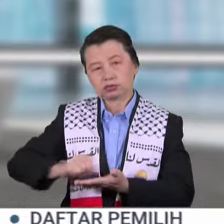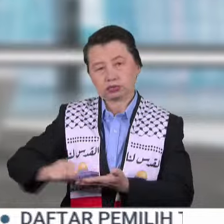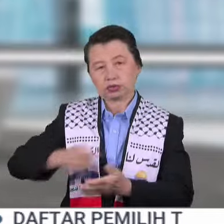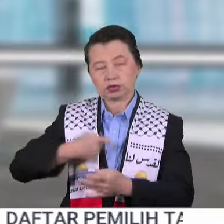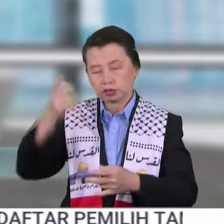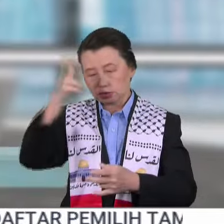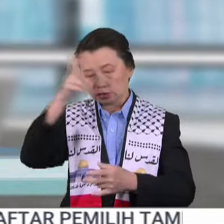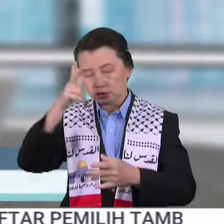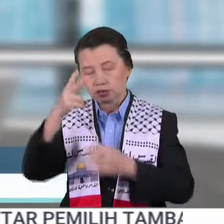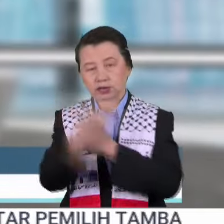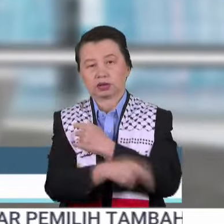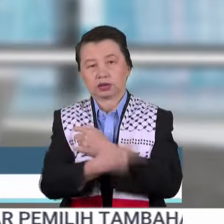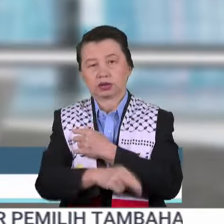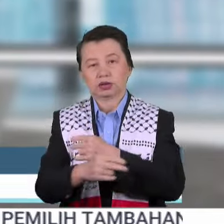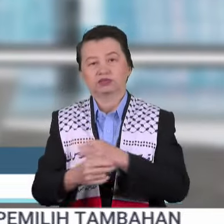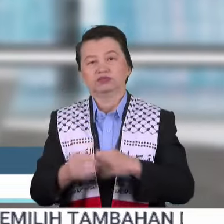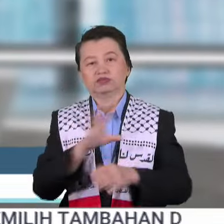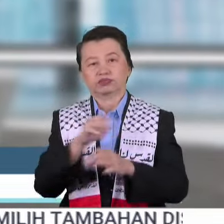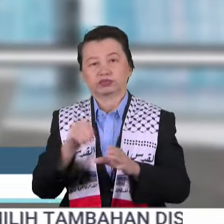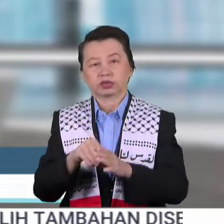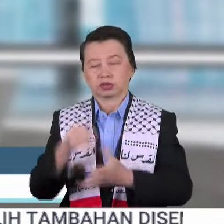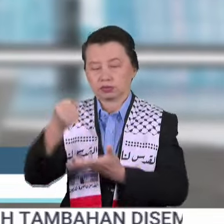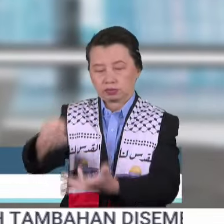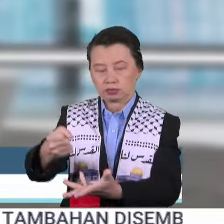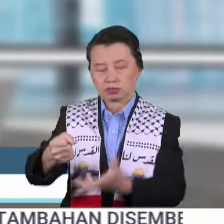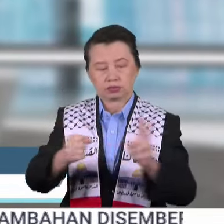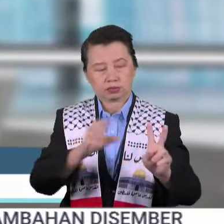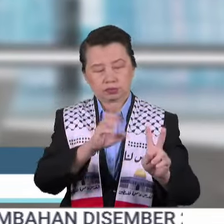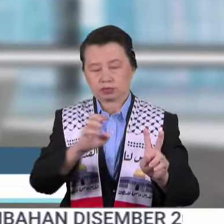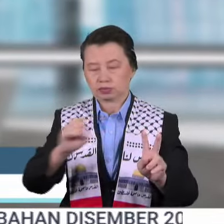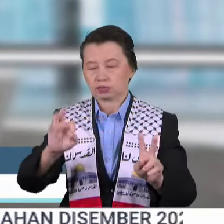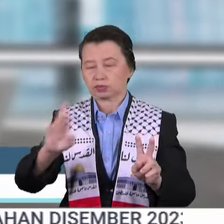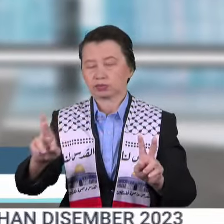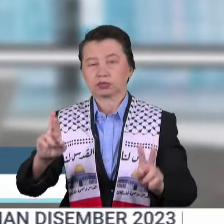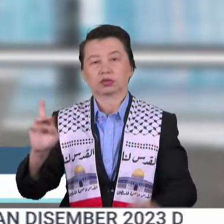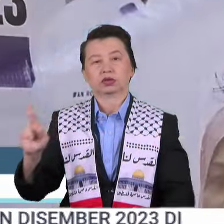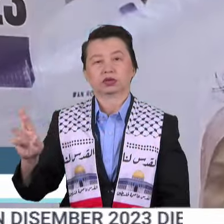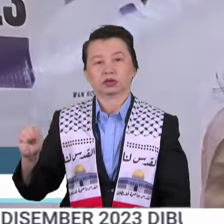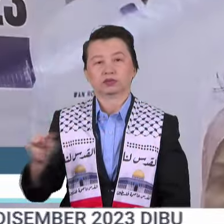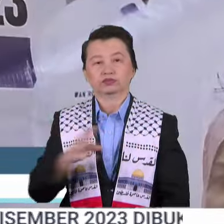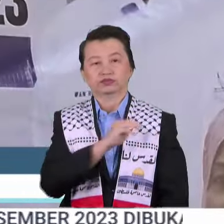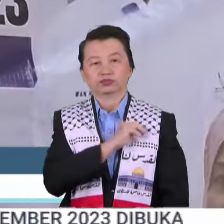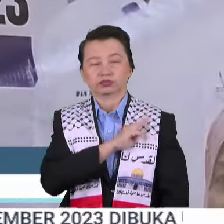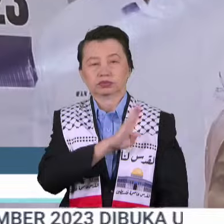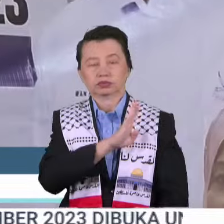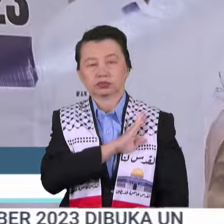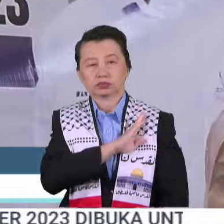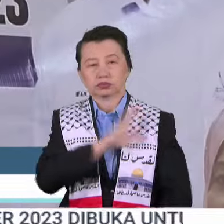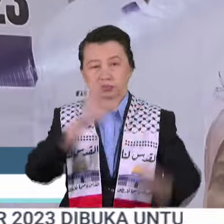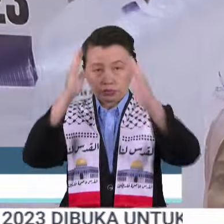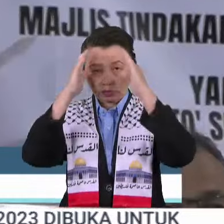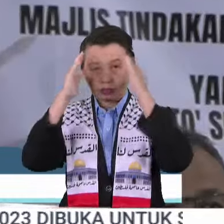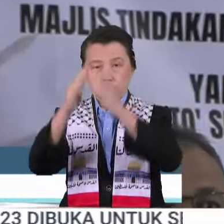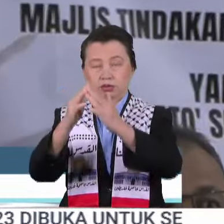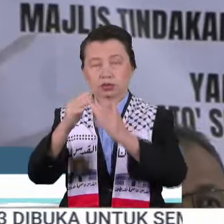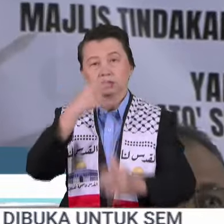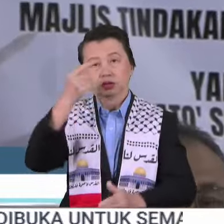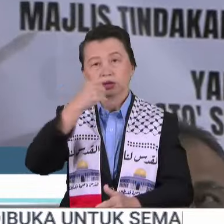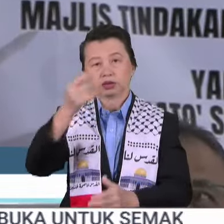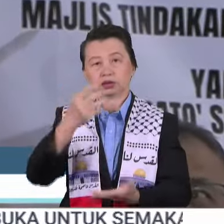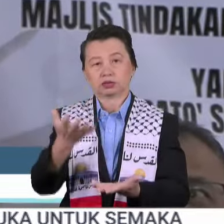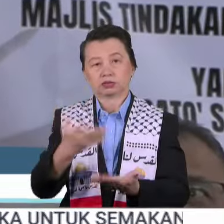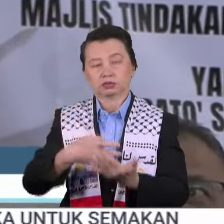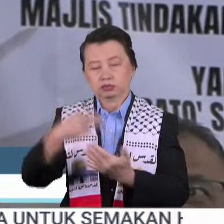negeri. Inisiatif julung kali itu melibatkan peruntukan lebih RM200,000. Menteri Besar Datuk Seri Wan Rusli Wan Ismail